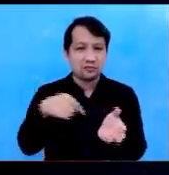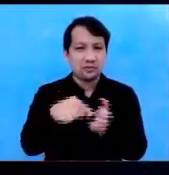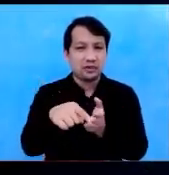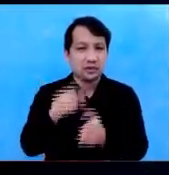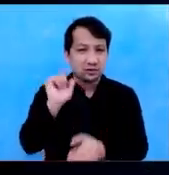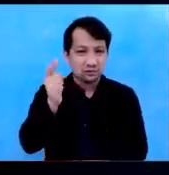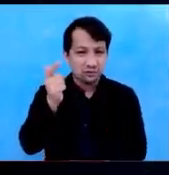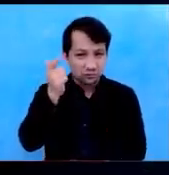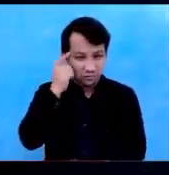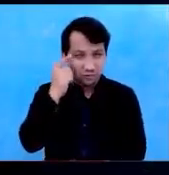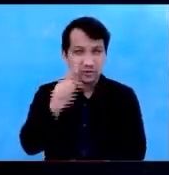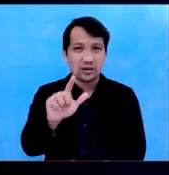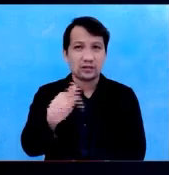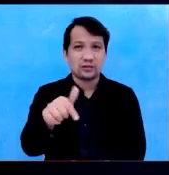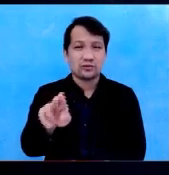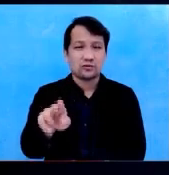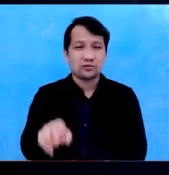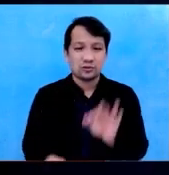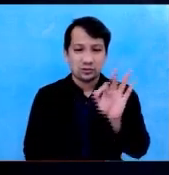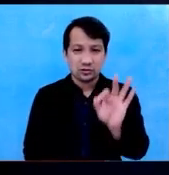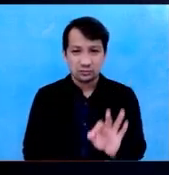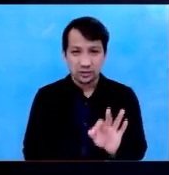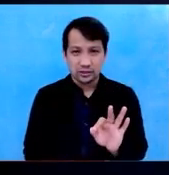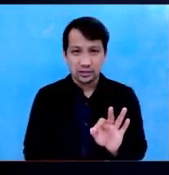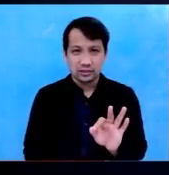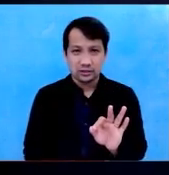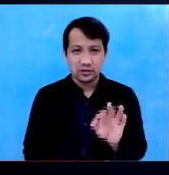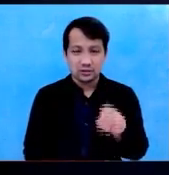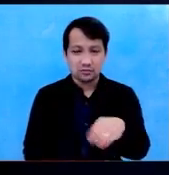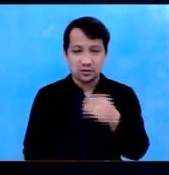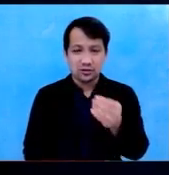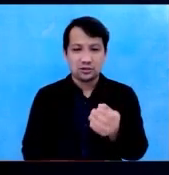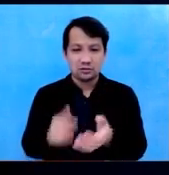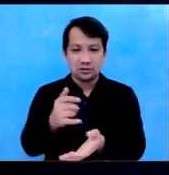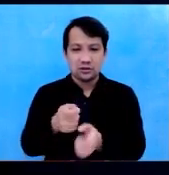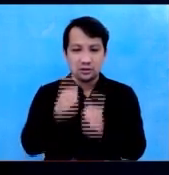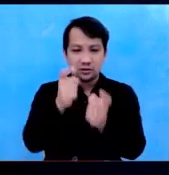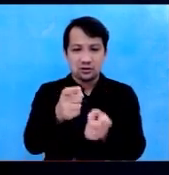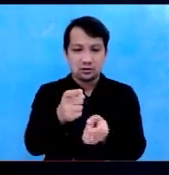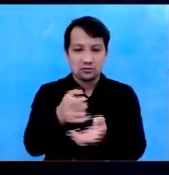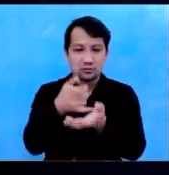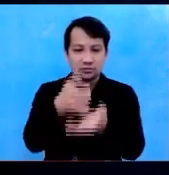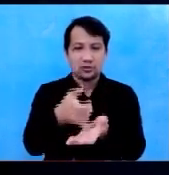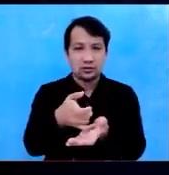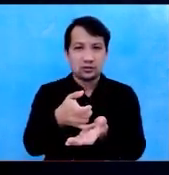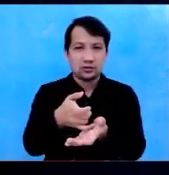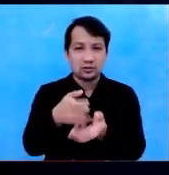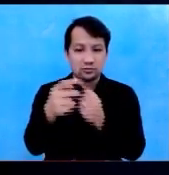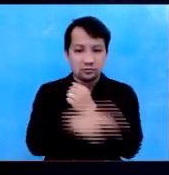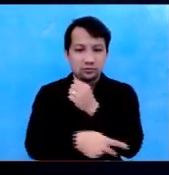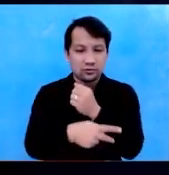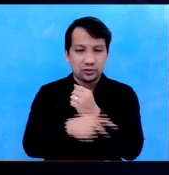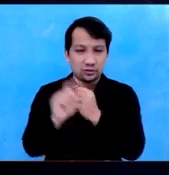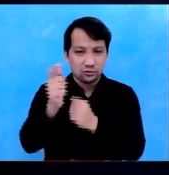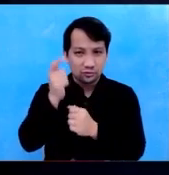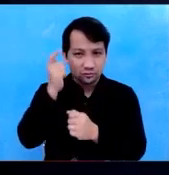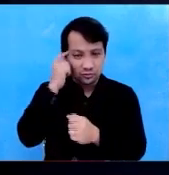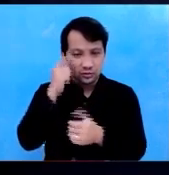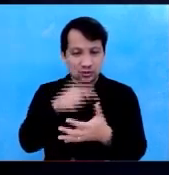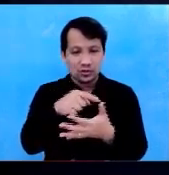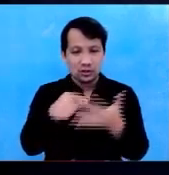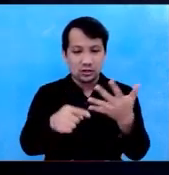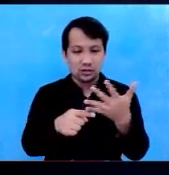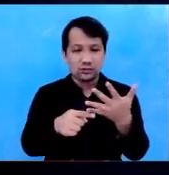darating na Biyernes, nakatakdang bigyan ng mataas na pagkilala ng provincial government sina George, Gerson,